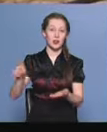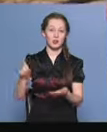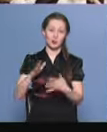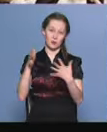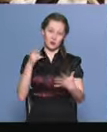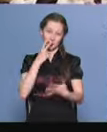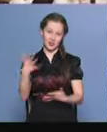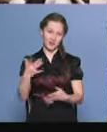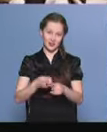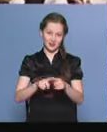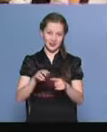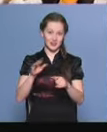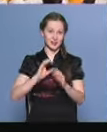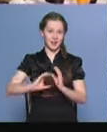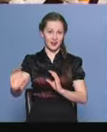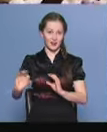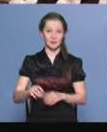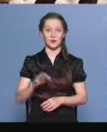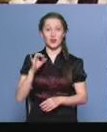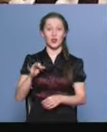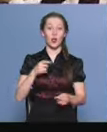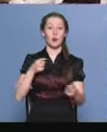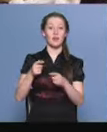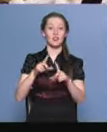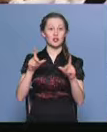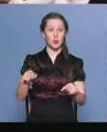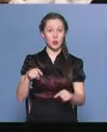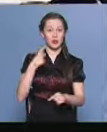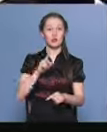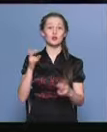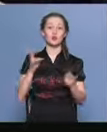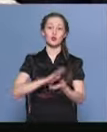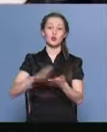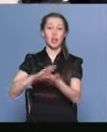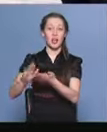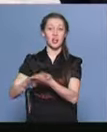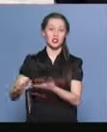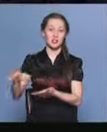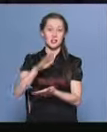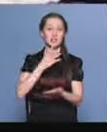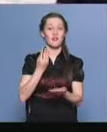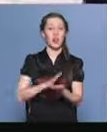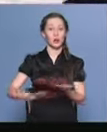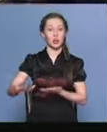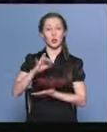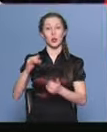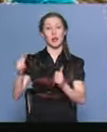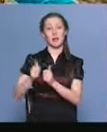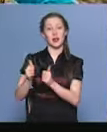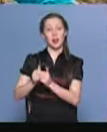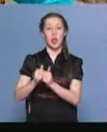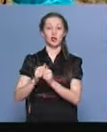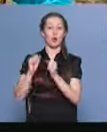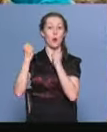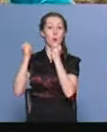не видели. Совет самоуправления школы решил, надо очистить от снега и мусора не только территорию свою, но и прилегающий к лицею бульвар